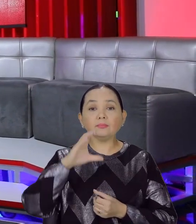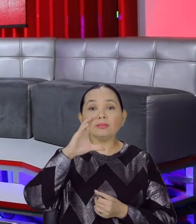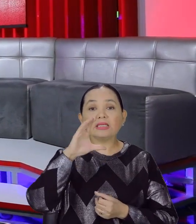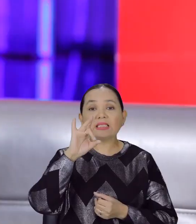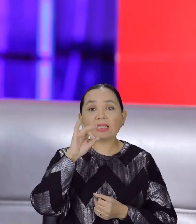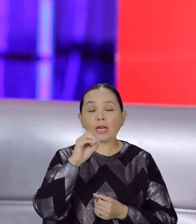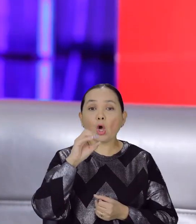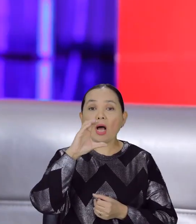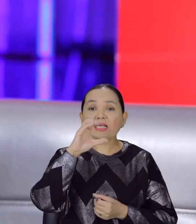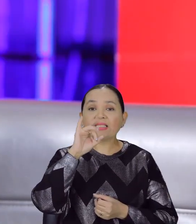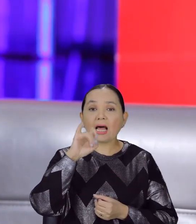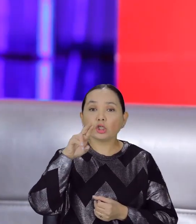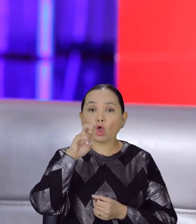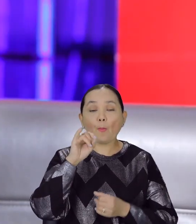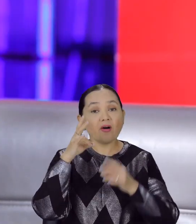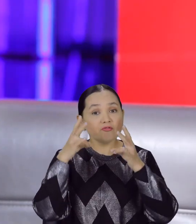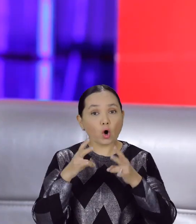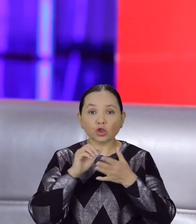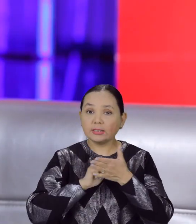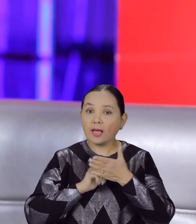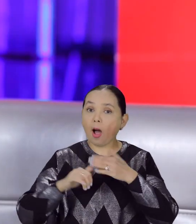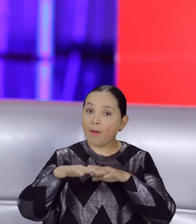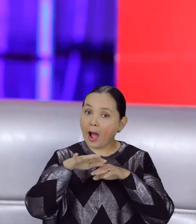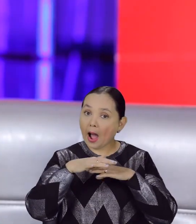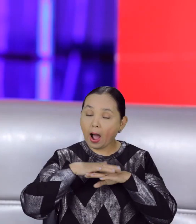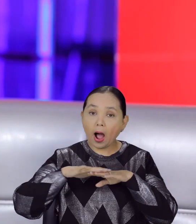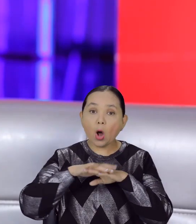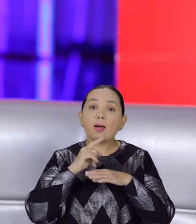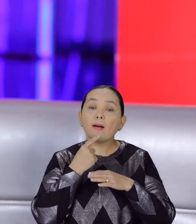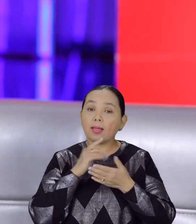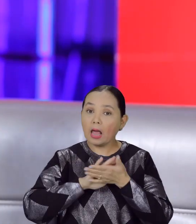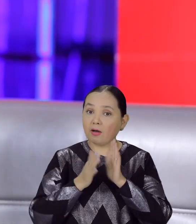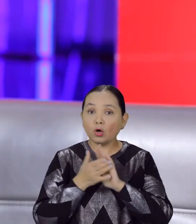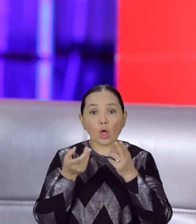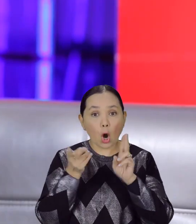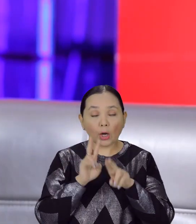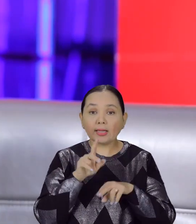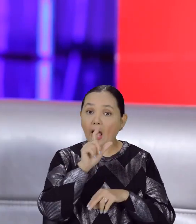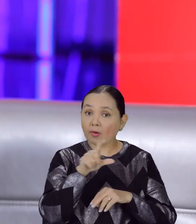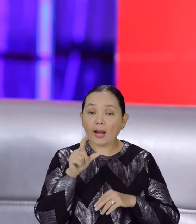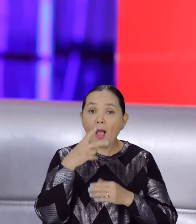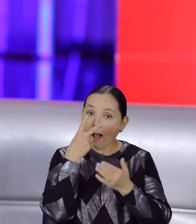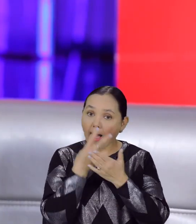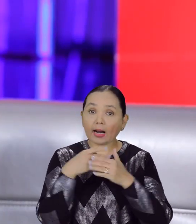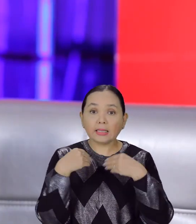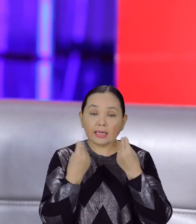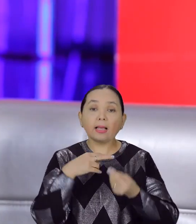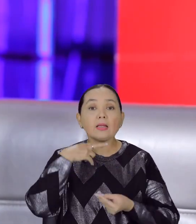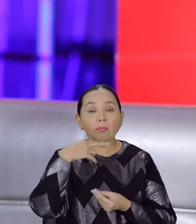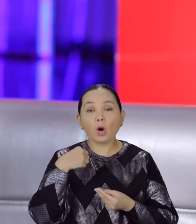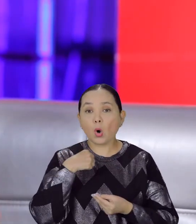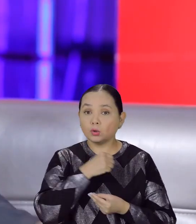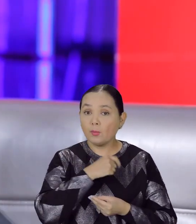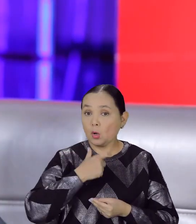Sirdaryo Sardoba tumanida fojia sabab qiyin ahvolda qolgan oila vakillariga qaratilayotgan e'tiborni